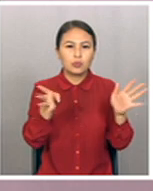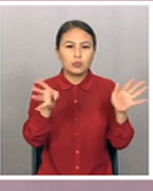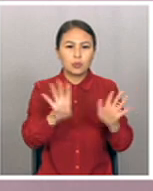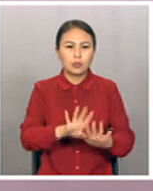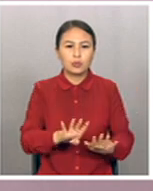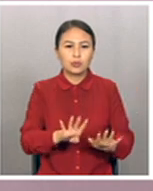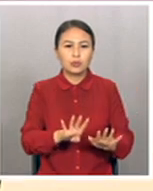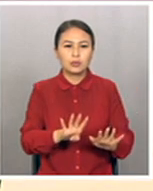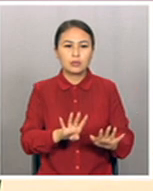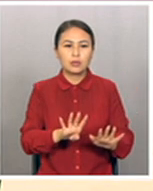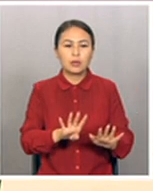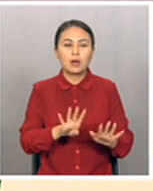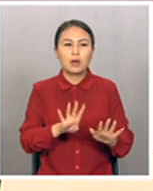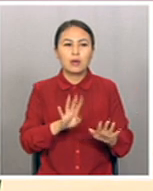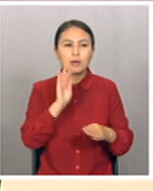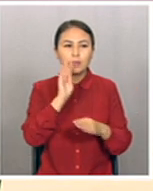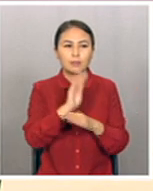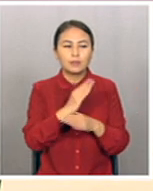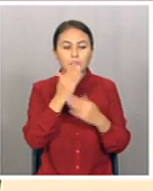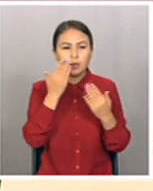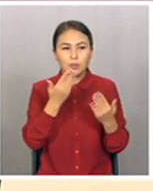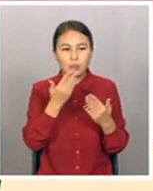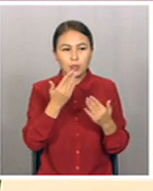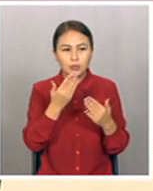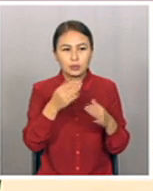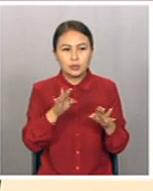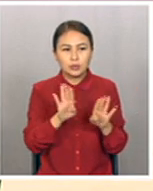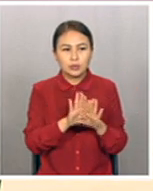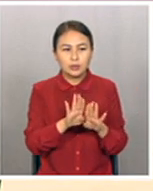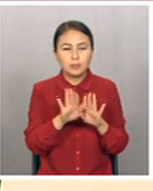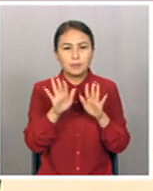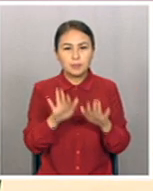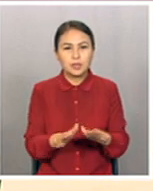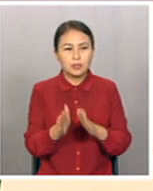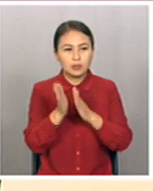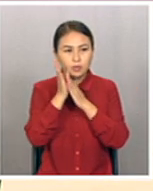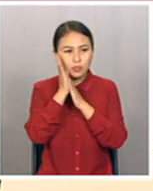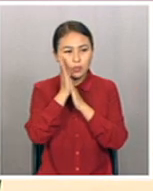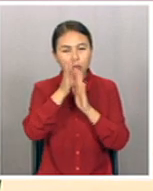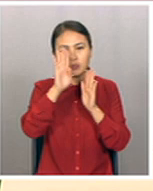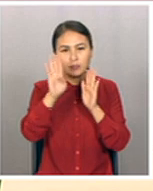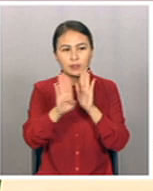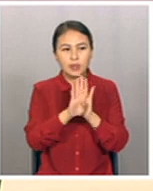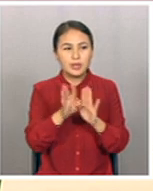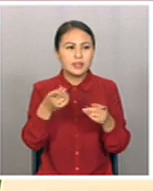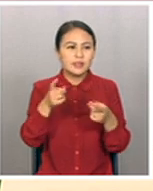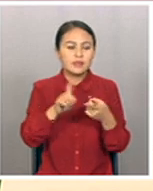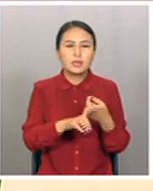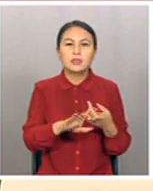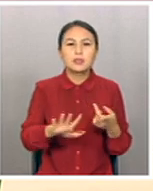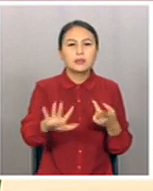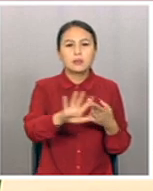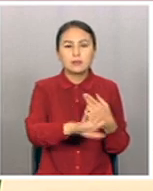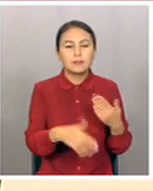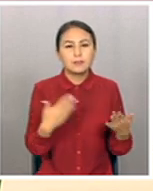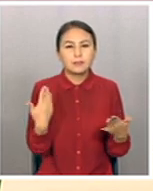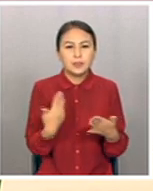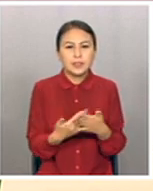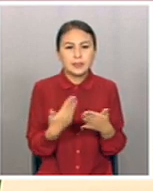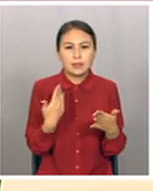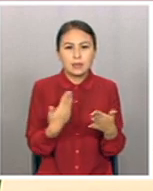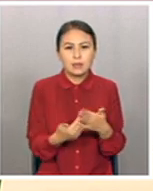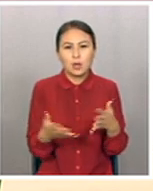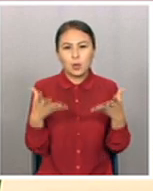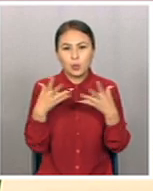созылады. Бұл суырлардың мекен ететін ортасына байланысты болады. Мысалы,